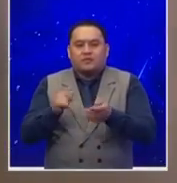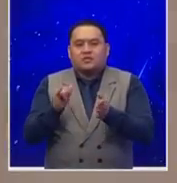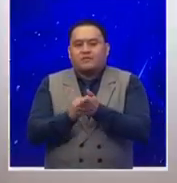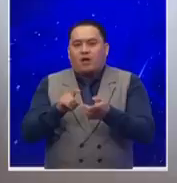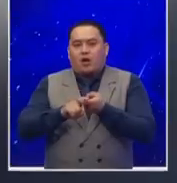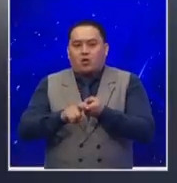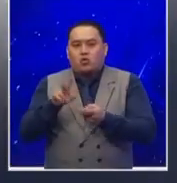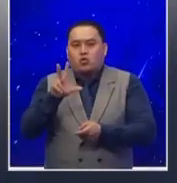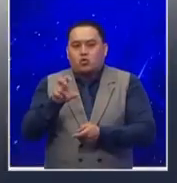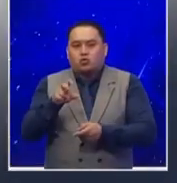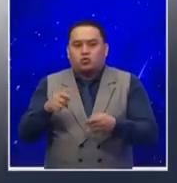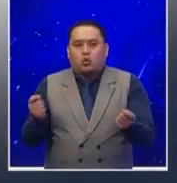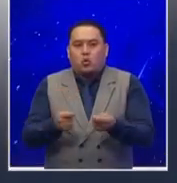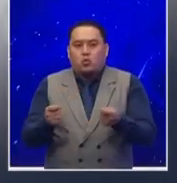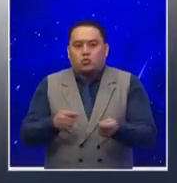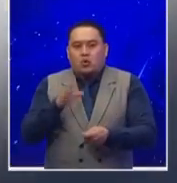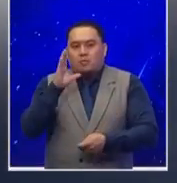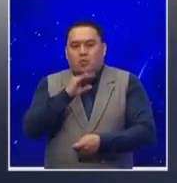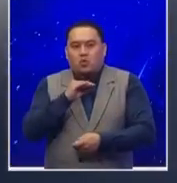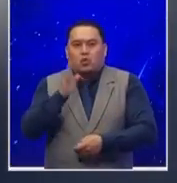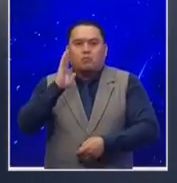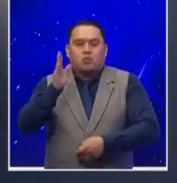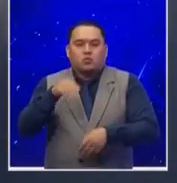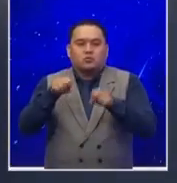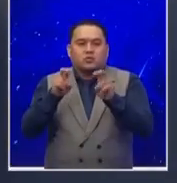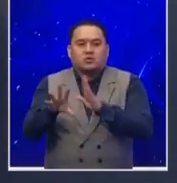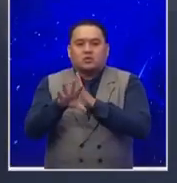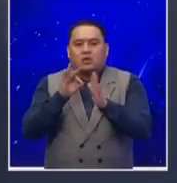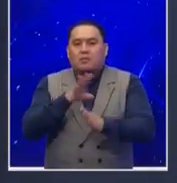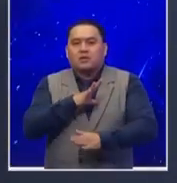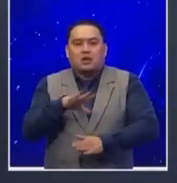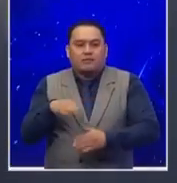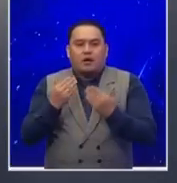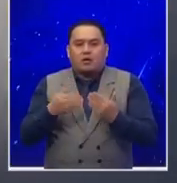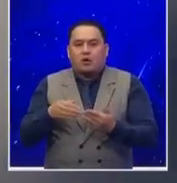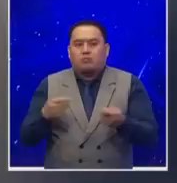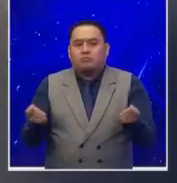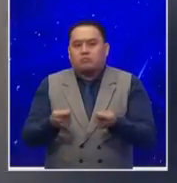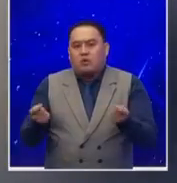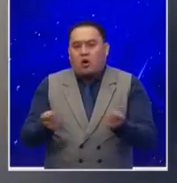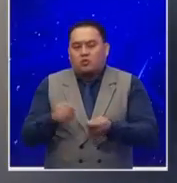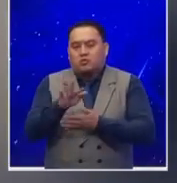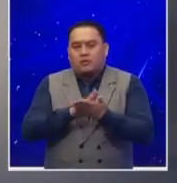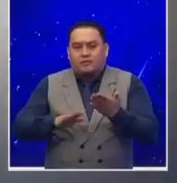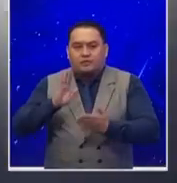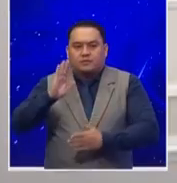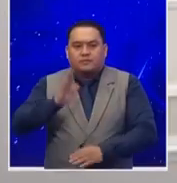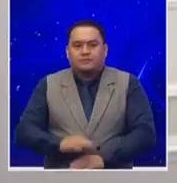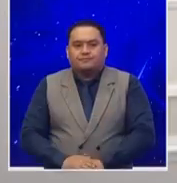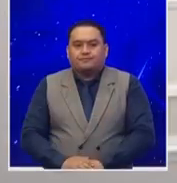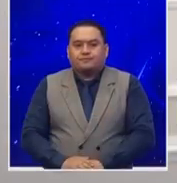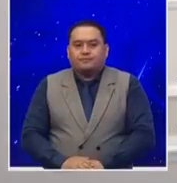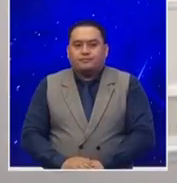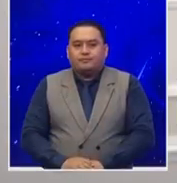арқасында 300 бас қойға да қарап үлгереді. Болашақ мамандығын әлі таңдап үлгермеген. Әзірше мал бағуды жалғастырамын дейді.